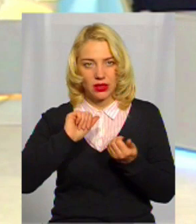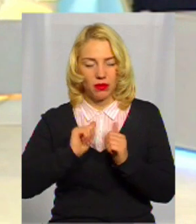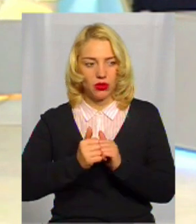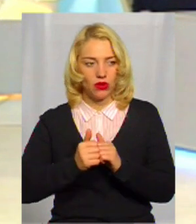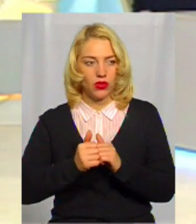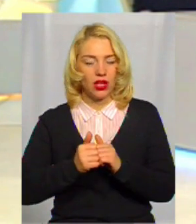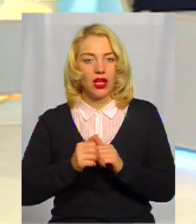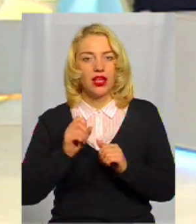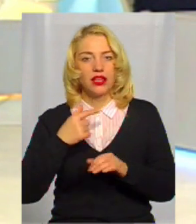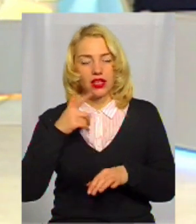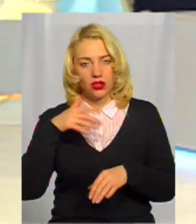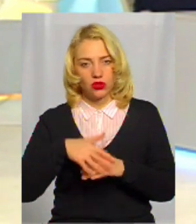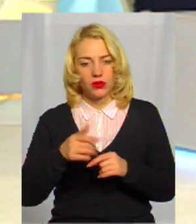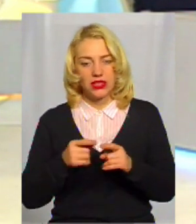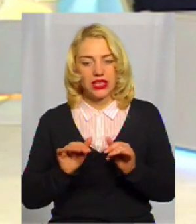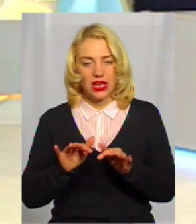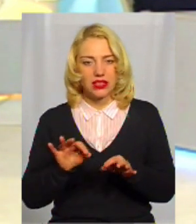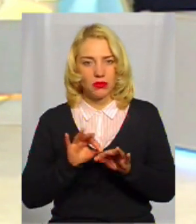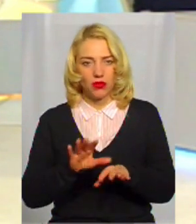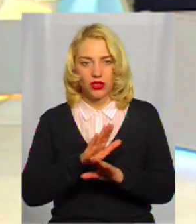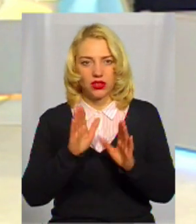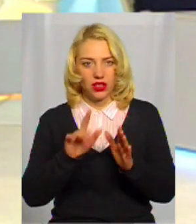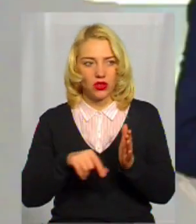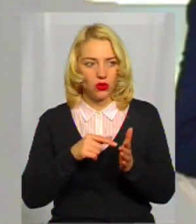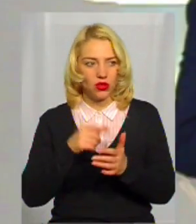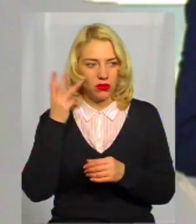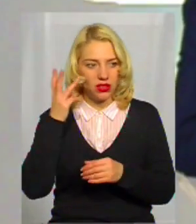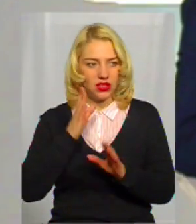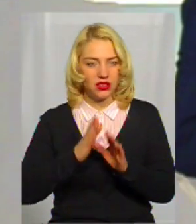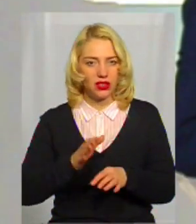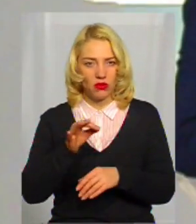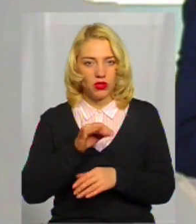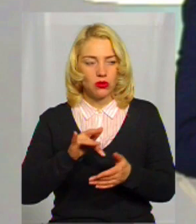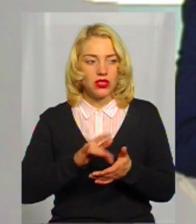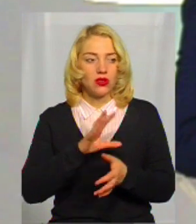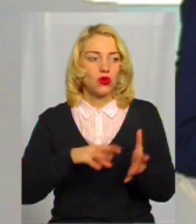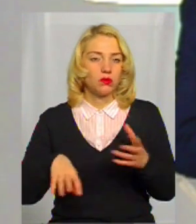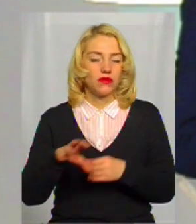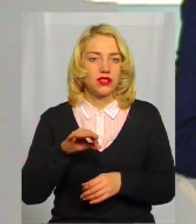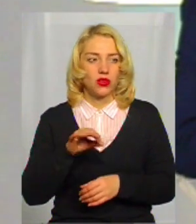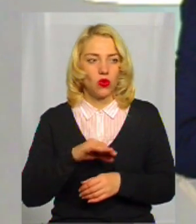як я розумію, такі акції проходять не тільки в Хмельницькому, не тільки в обласному центрі, а по всій області.